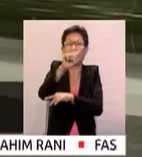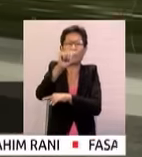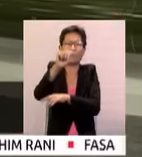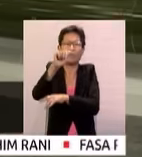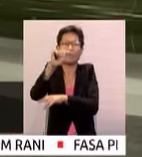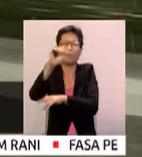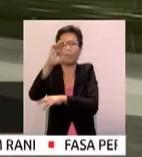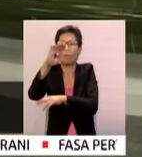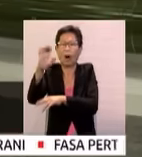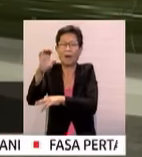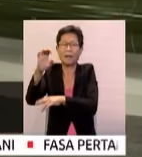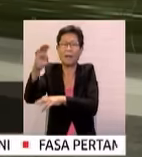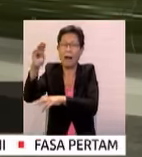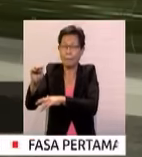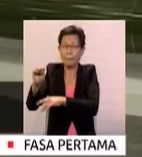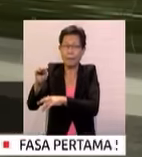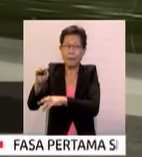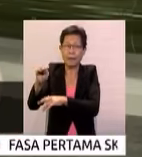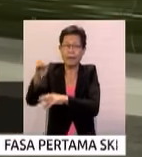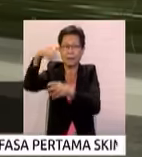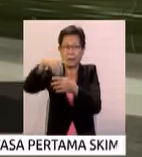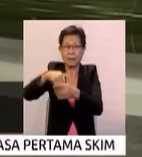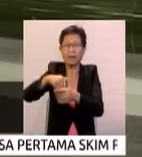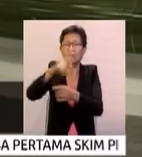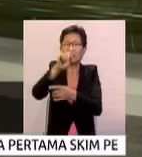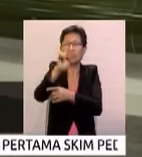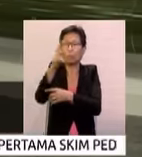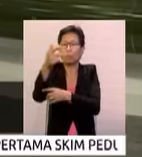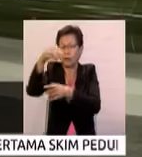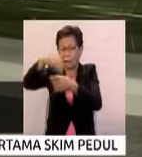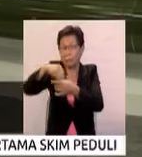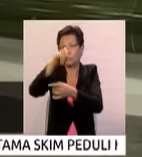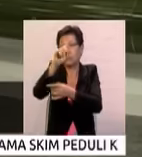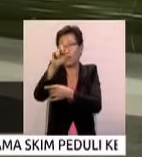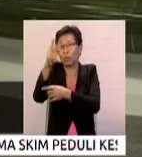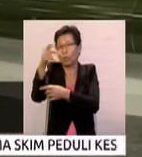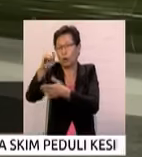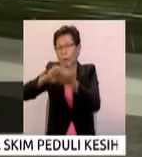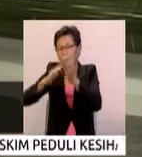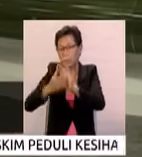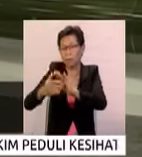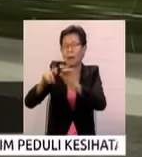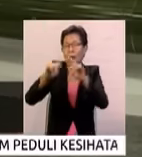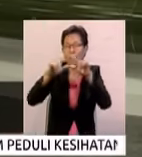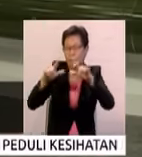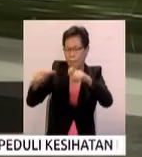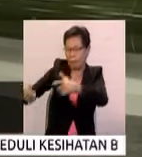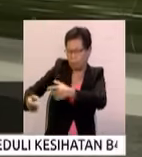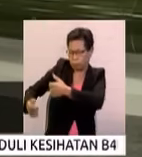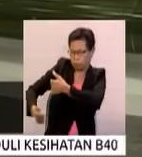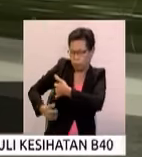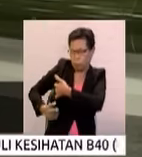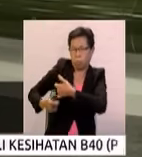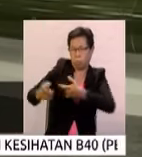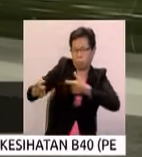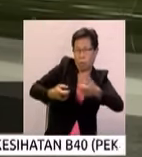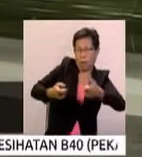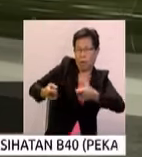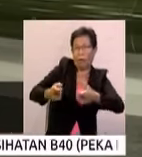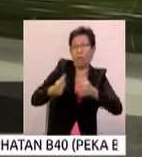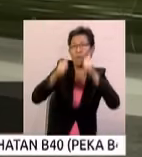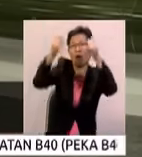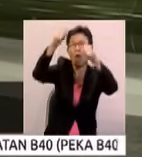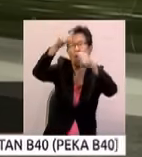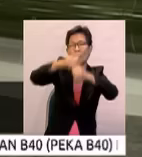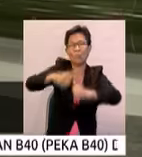A400M dalam inventori tentera udara Diraja Malaysia TUDM menjadikan pasukan pertahanan itu pengendali global sulung yang